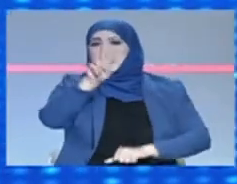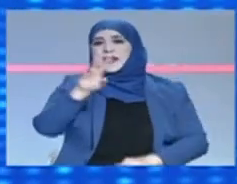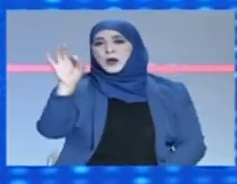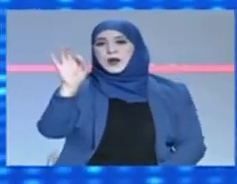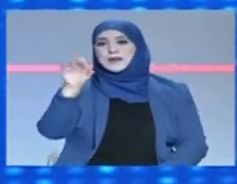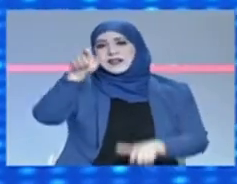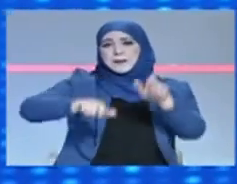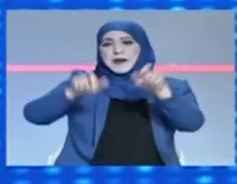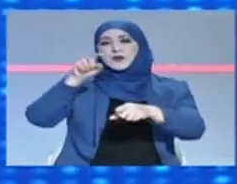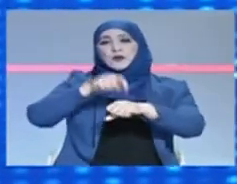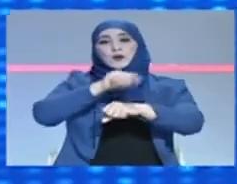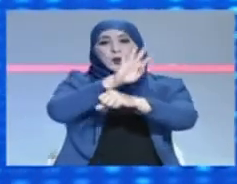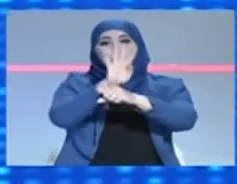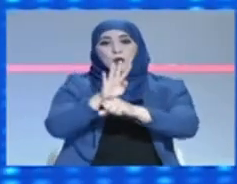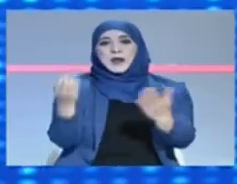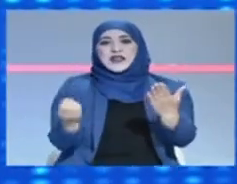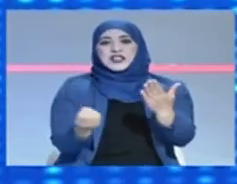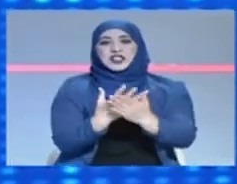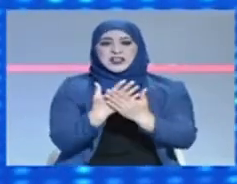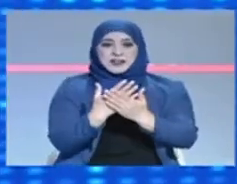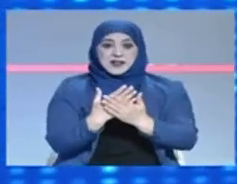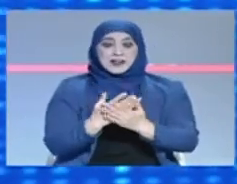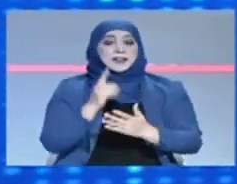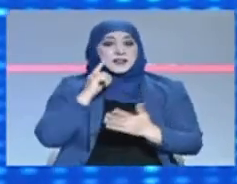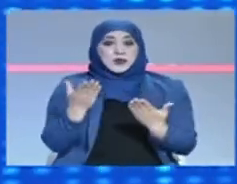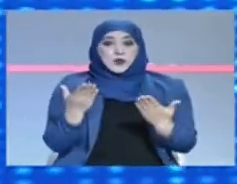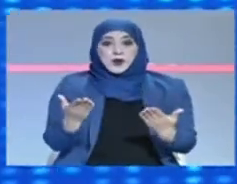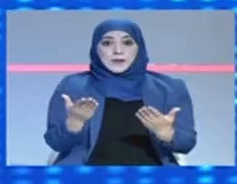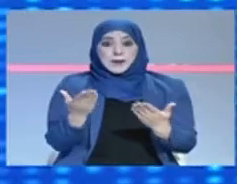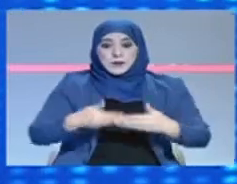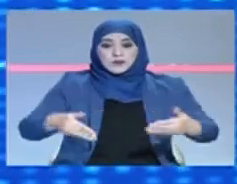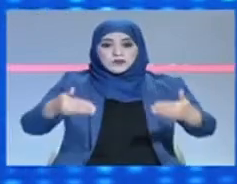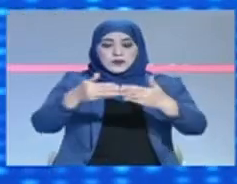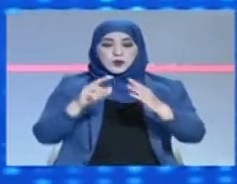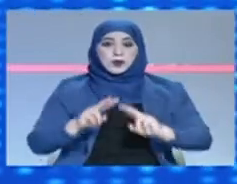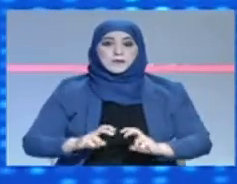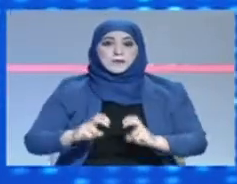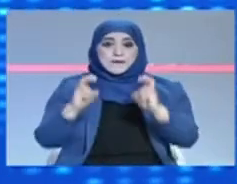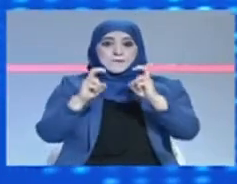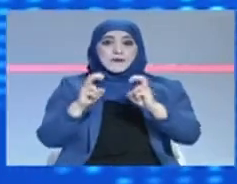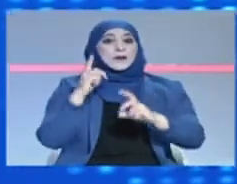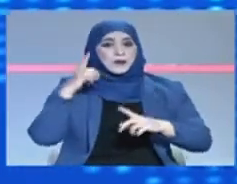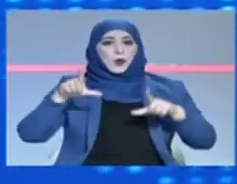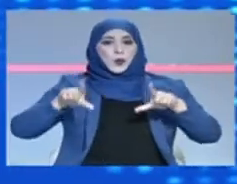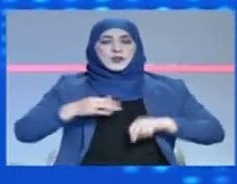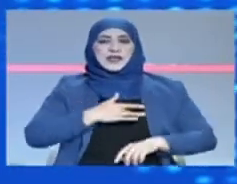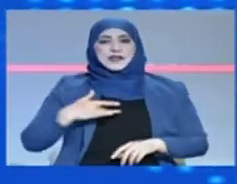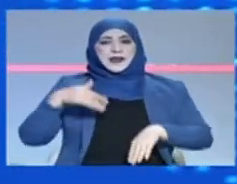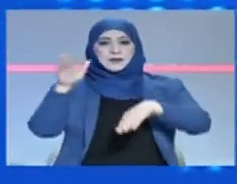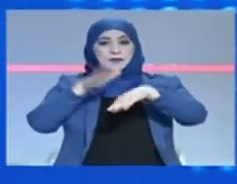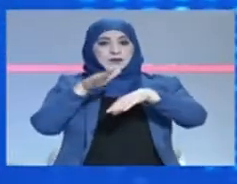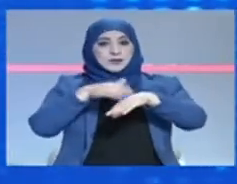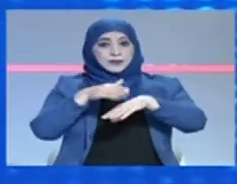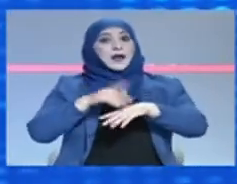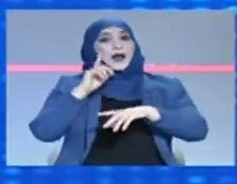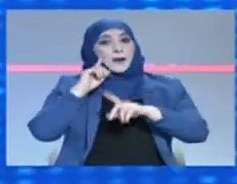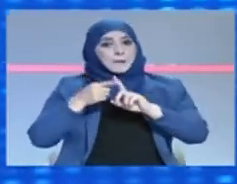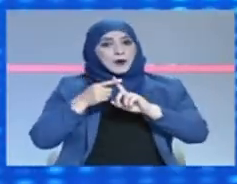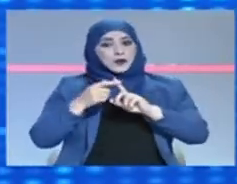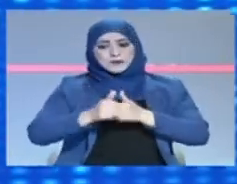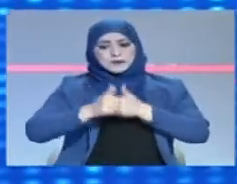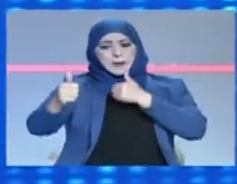1652 إصابة جديدة بالفيروس التاجي. وأمام تطور الوضع الوبائي، تدعو وزارة الصحة إلى ضرورة الابتعاد